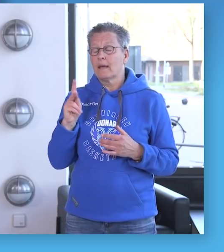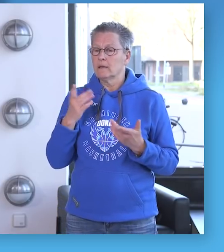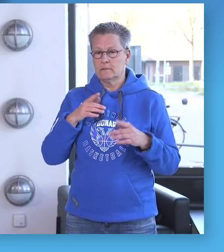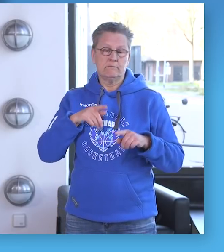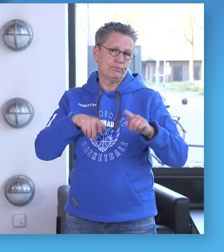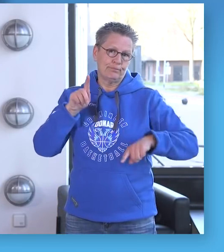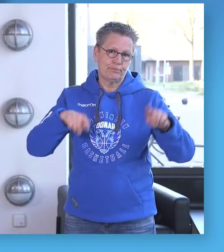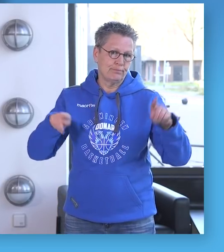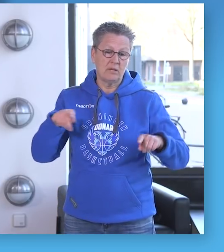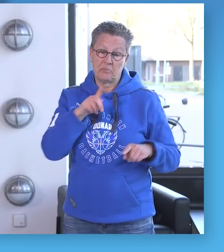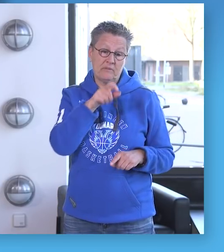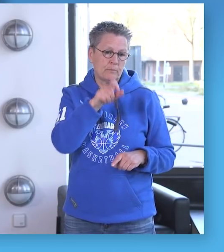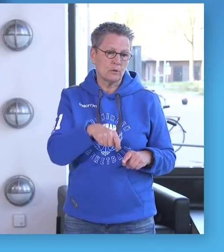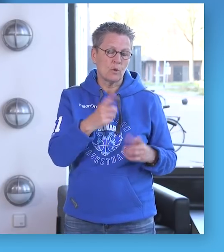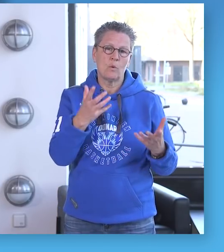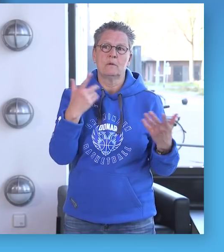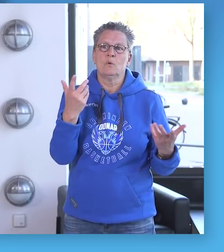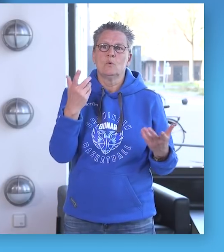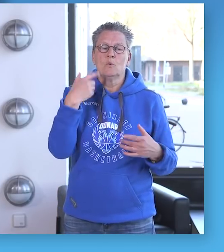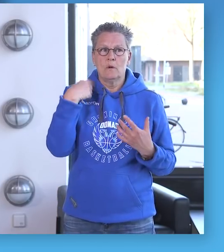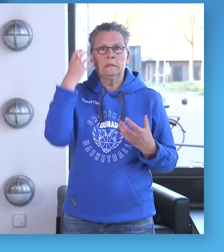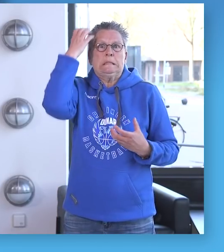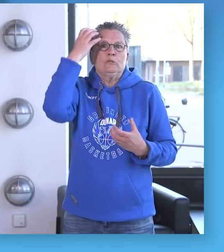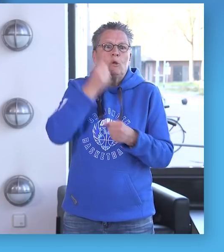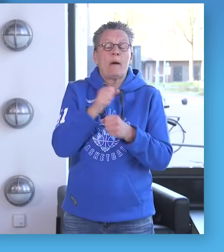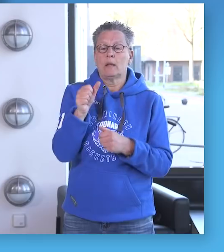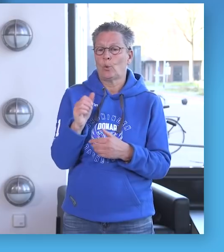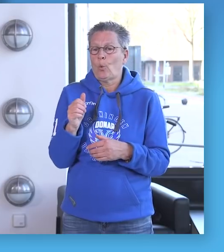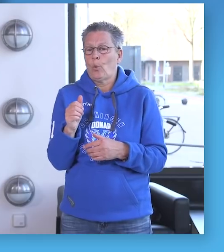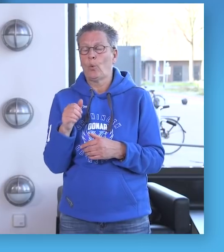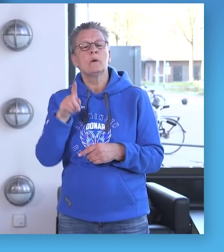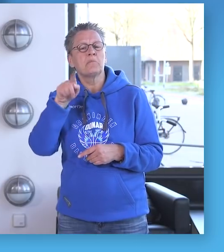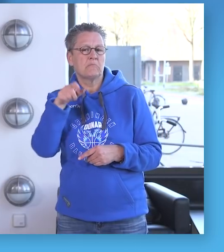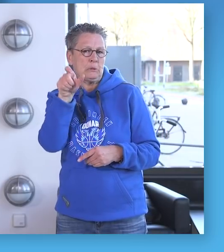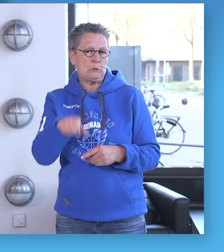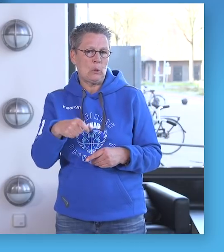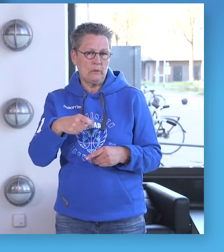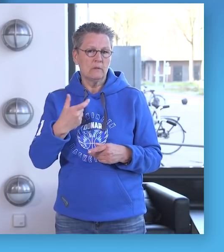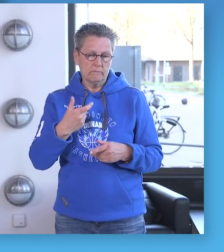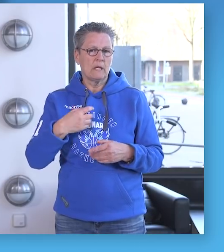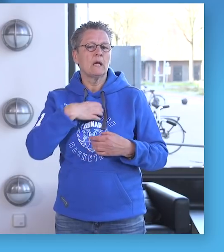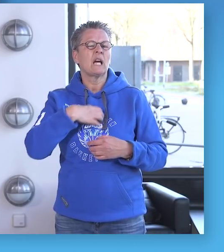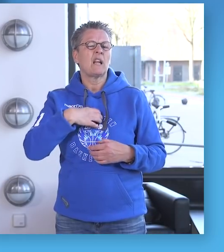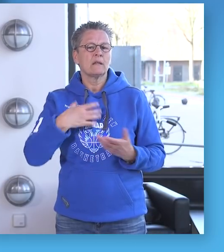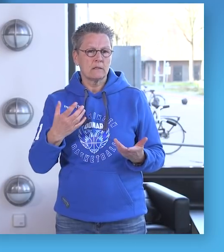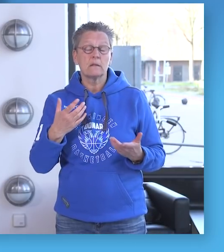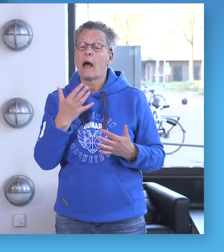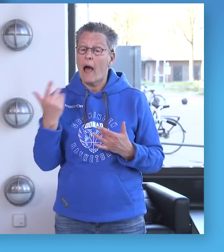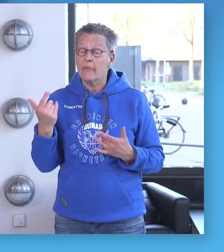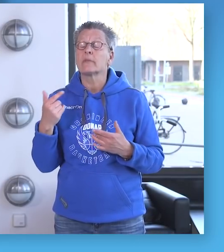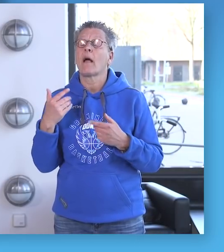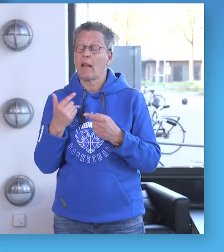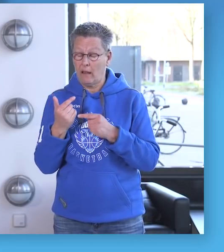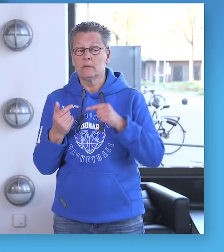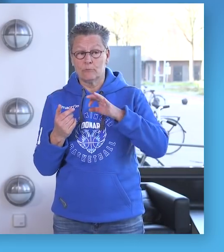grotere zorgen dan de ander. Zo zitten mensen natuurlijk als karakter in elkaar. Er zijn een aantal jongens terug in Amerika. Bijvoorbeeld Character,